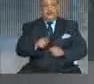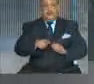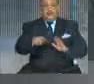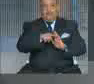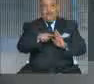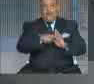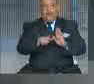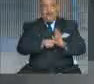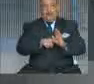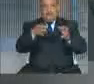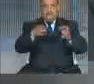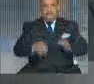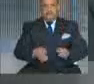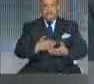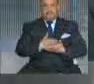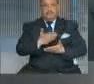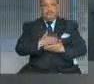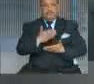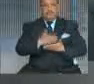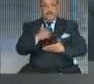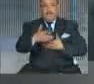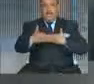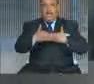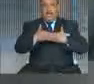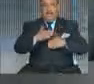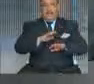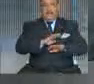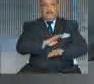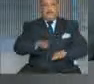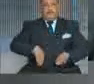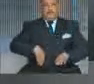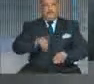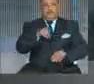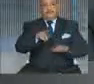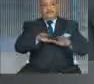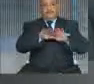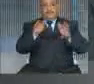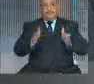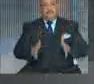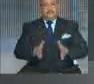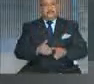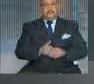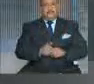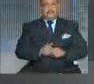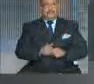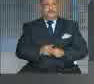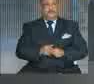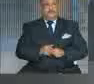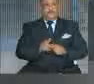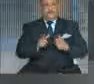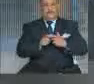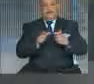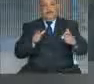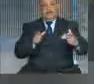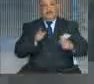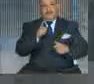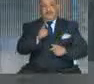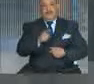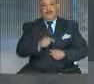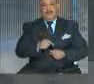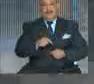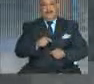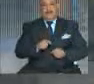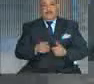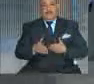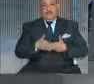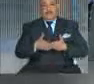لخزن المياه المالحه، وبعث لك فما لو كومبارتيمون نتاع نتاع التناضح العكسي معناها نتاع